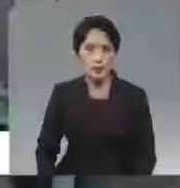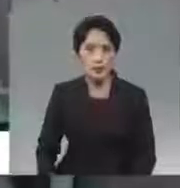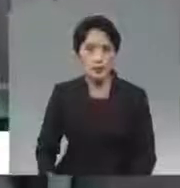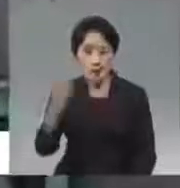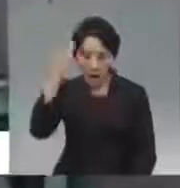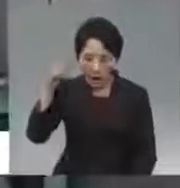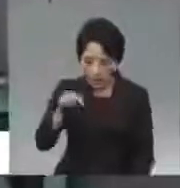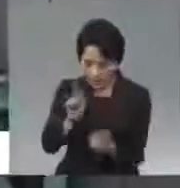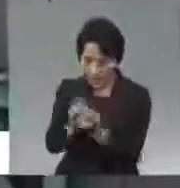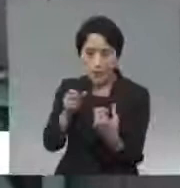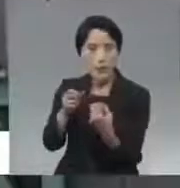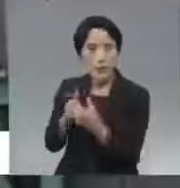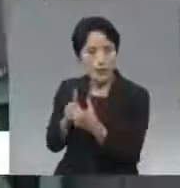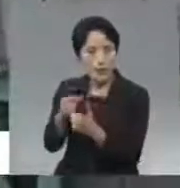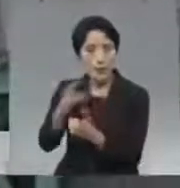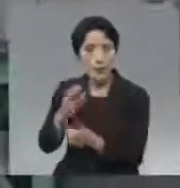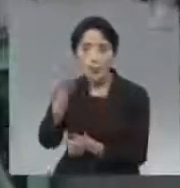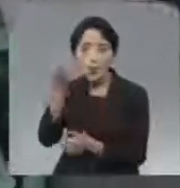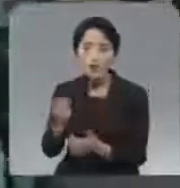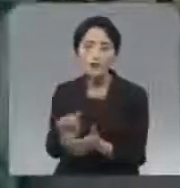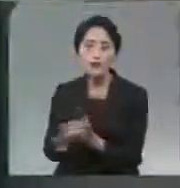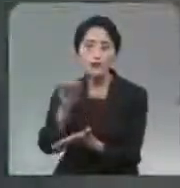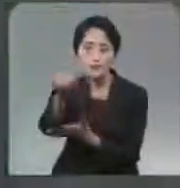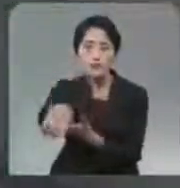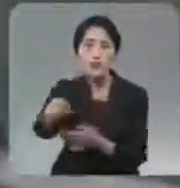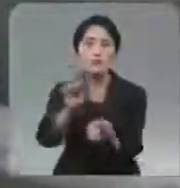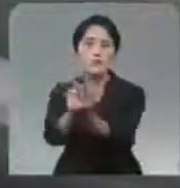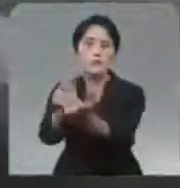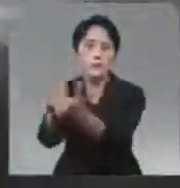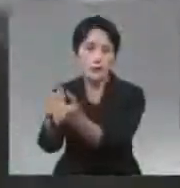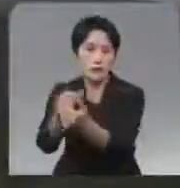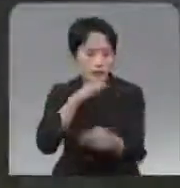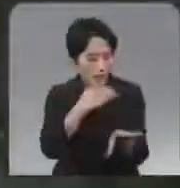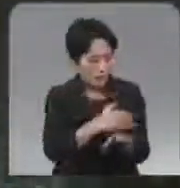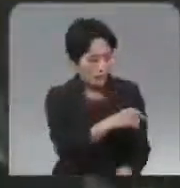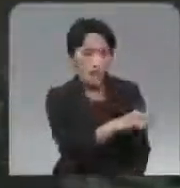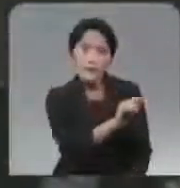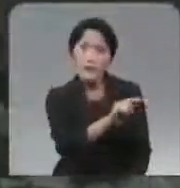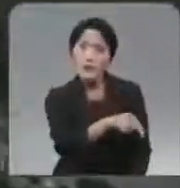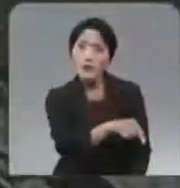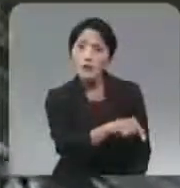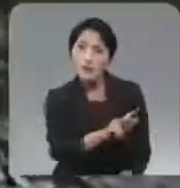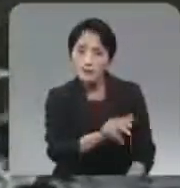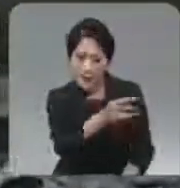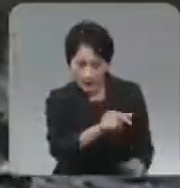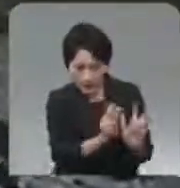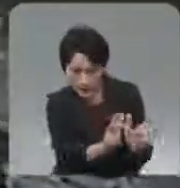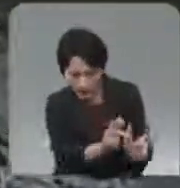士会晤，双方会否就北韩核问题进行深层次讨论引人关注。